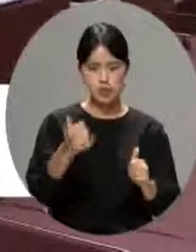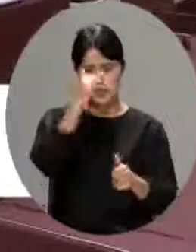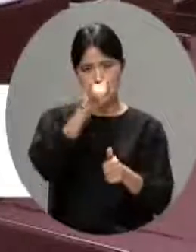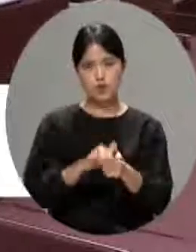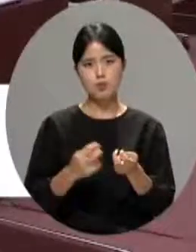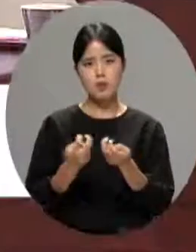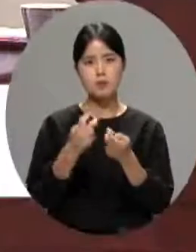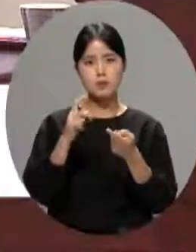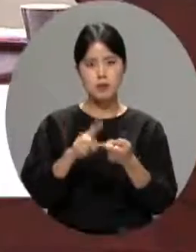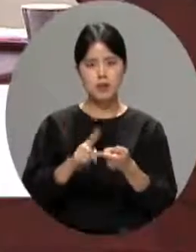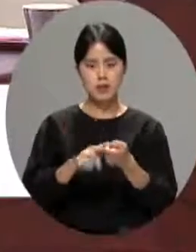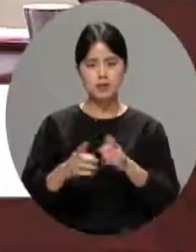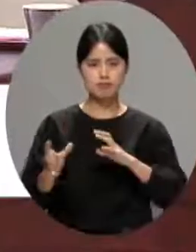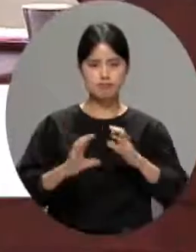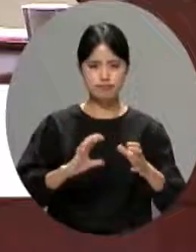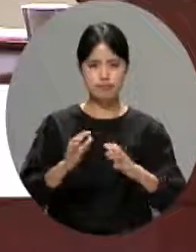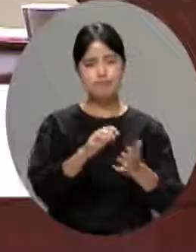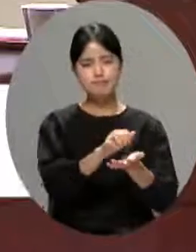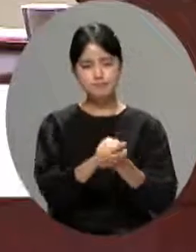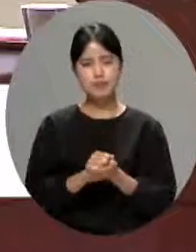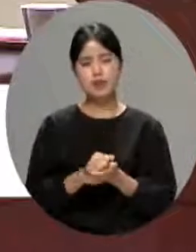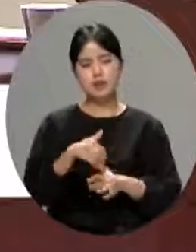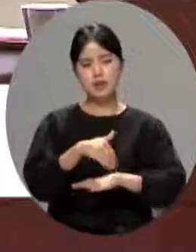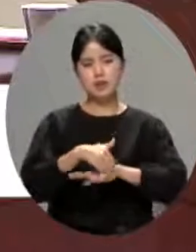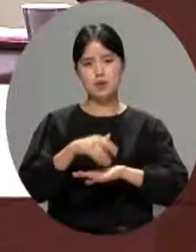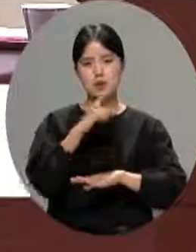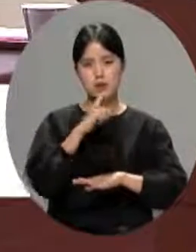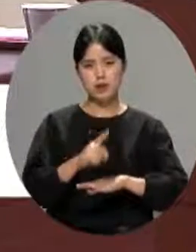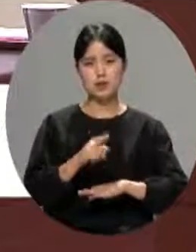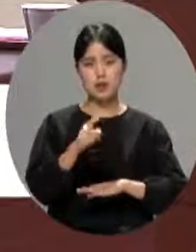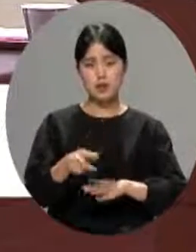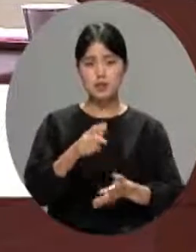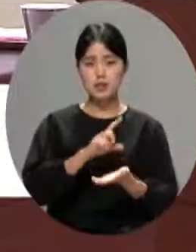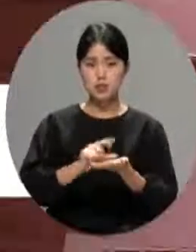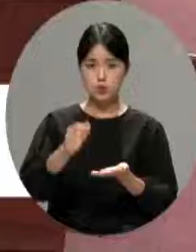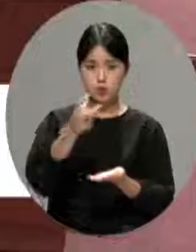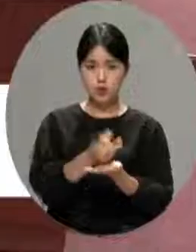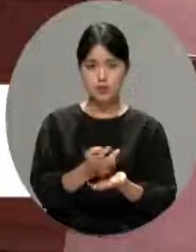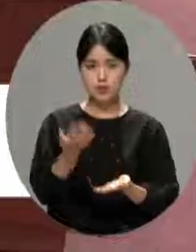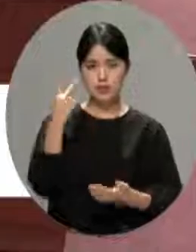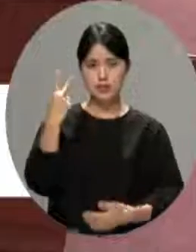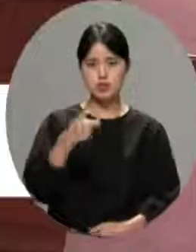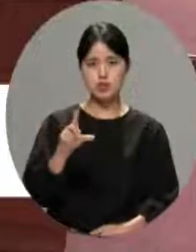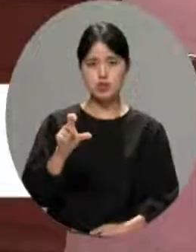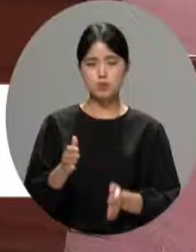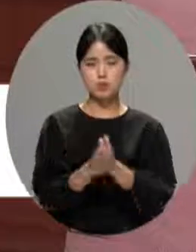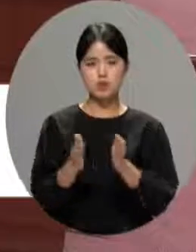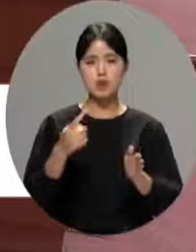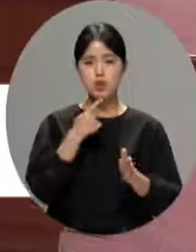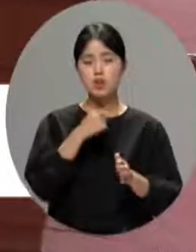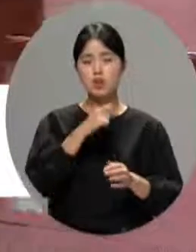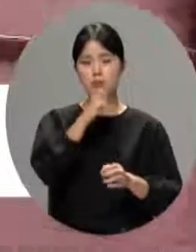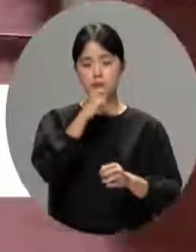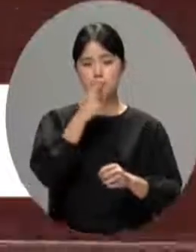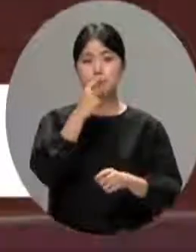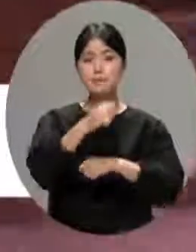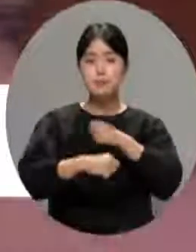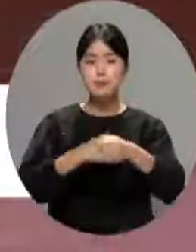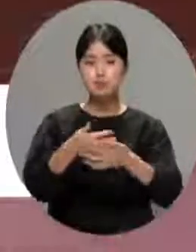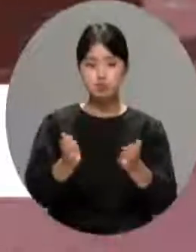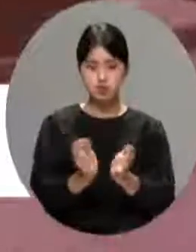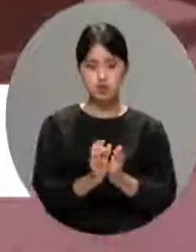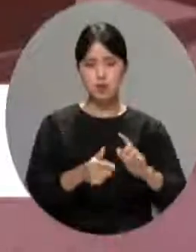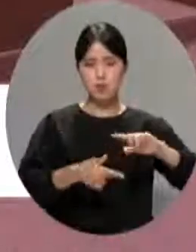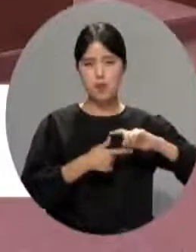각계 의견을 수렴할 예정입니다 해당 조례 는 지난 2015년 시행 된 민주화 운동 관련자 명예